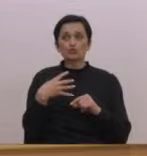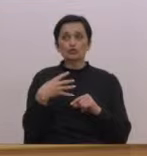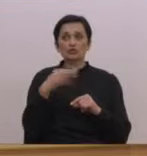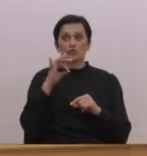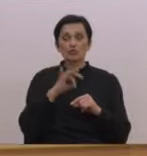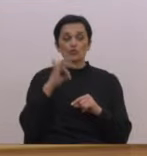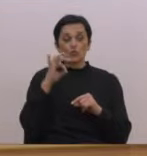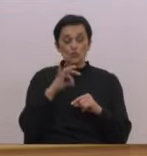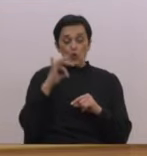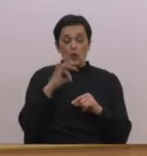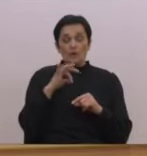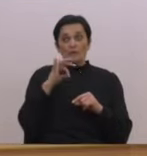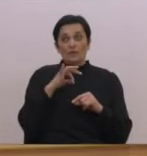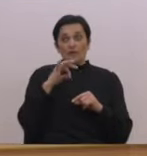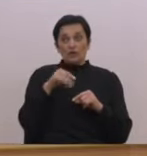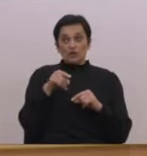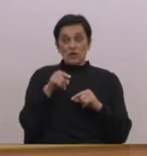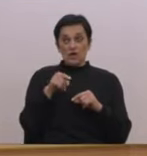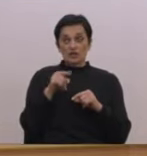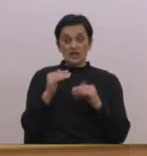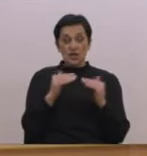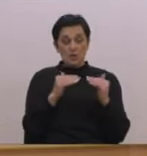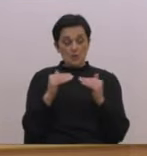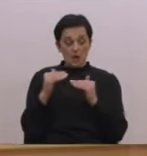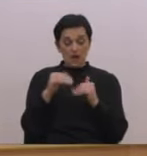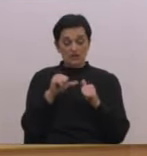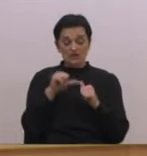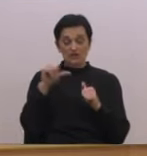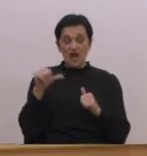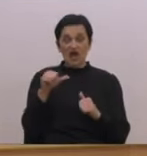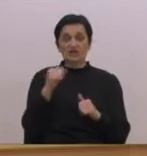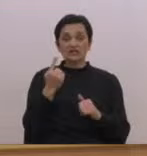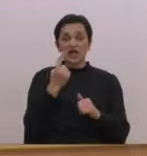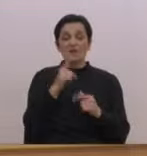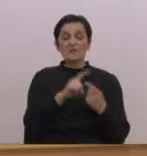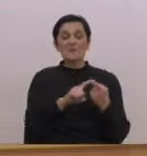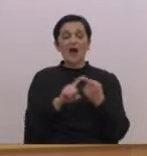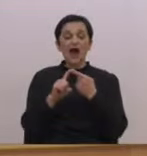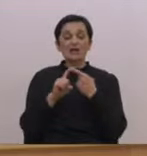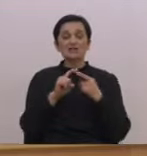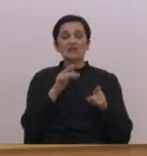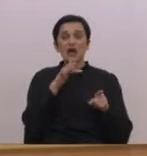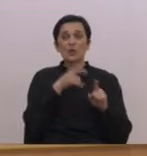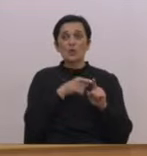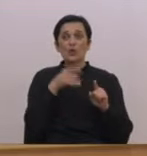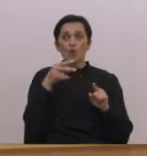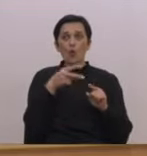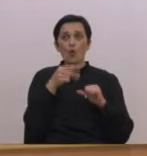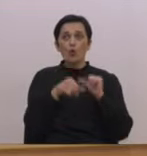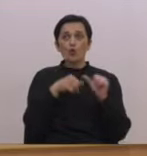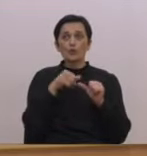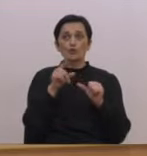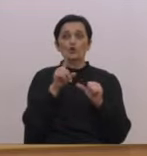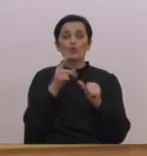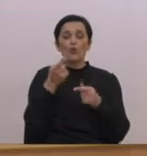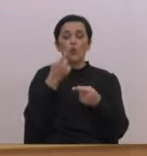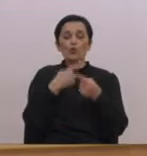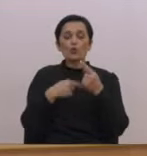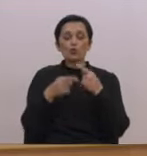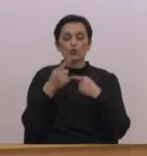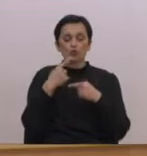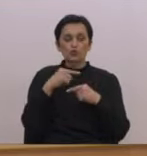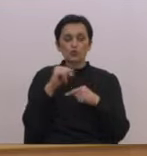procente se scot, spart glipsi merte, da garda e merta de articili sa pandemii sau sa sorita sa oci reinvestirebis machonebeli, otmuz